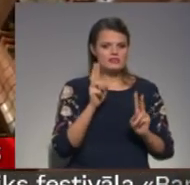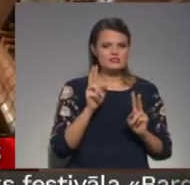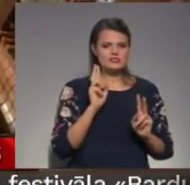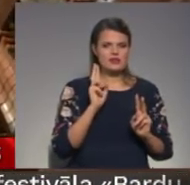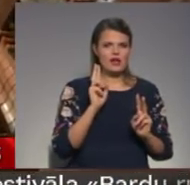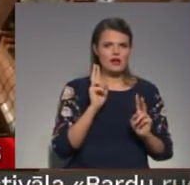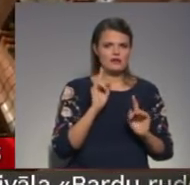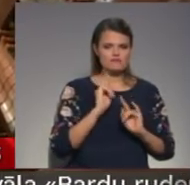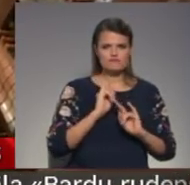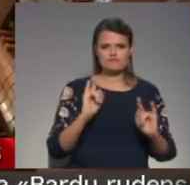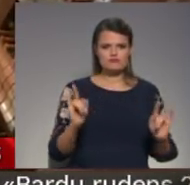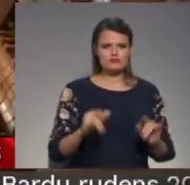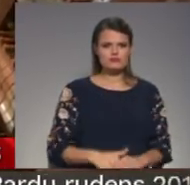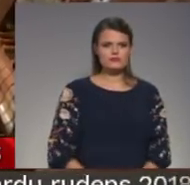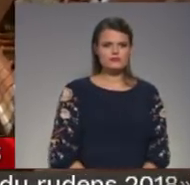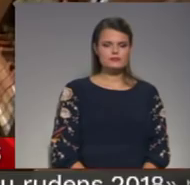skaņu.